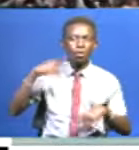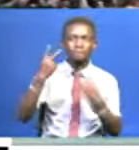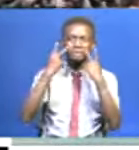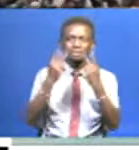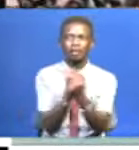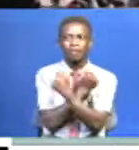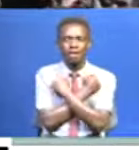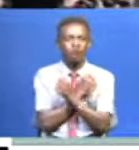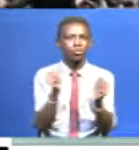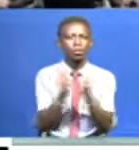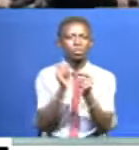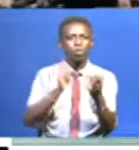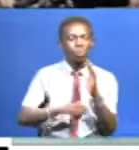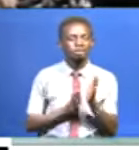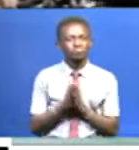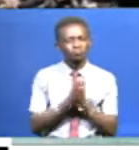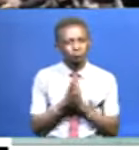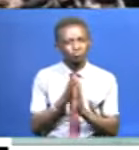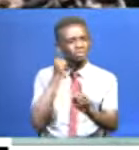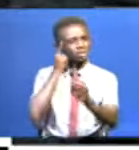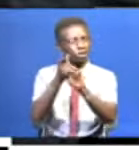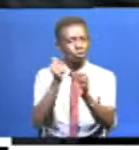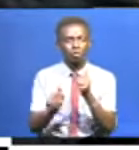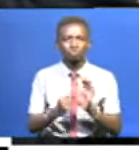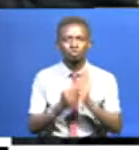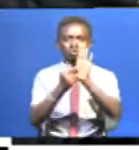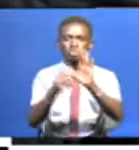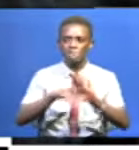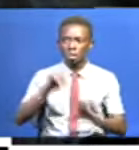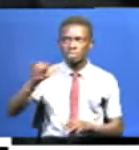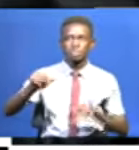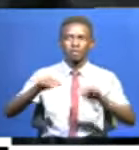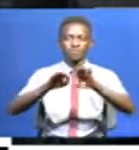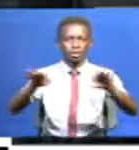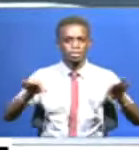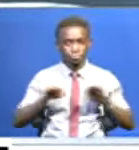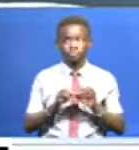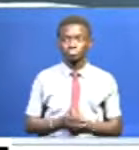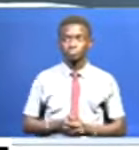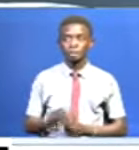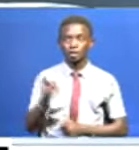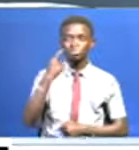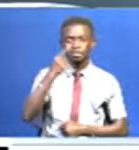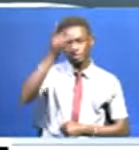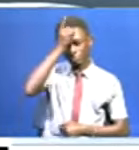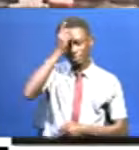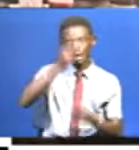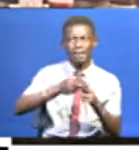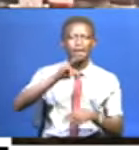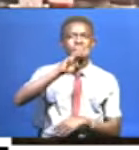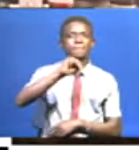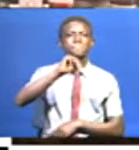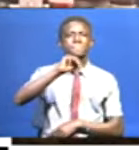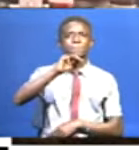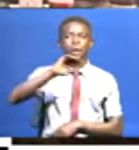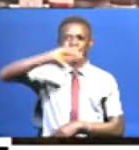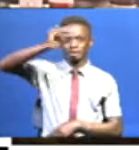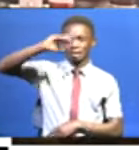inayoonyeshwa katika viwanja vya mchezo huo. Kijiji hiki kidogo cha mlimani, makazi ya watu